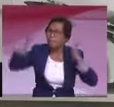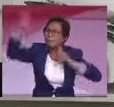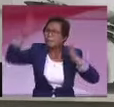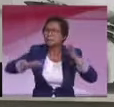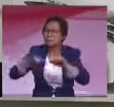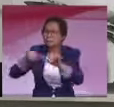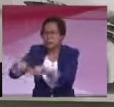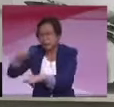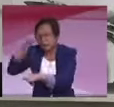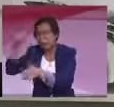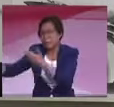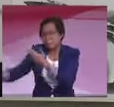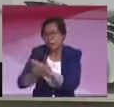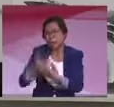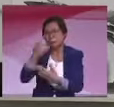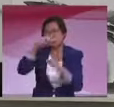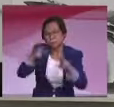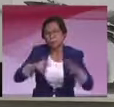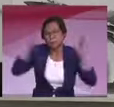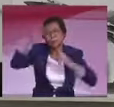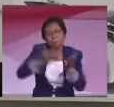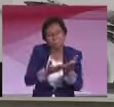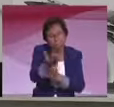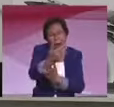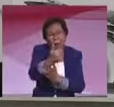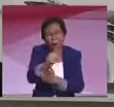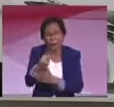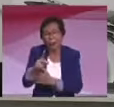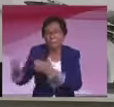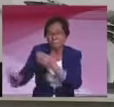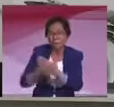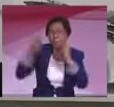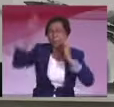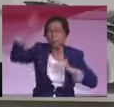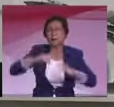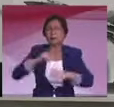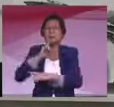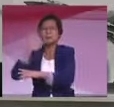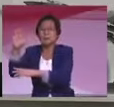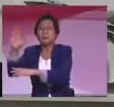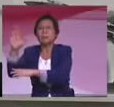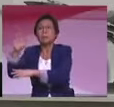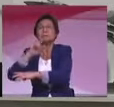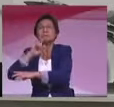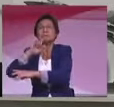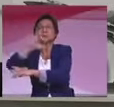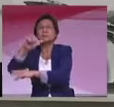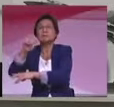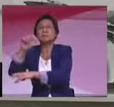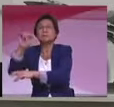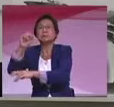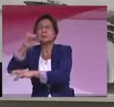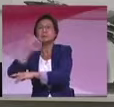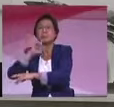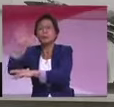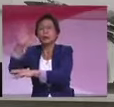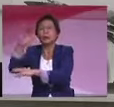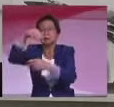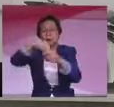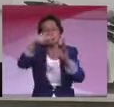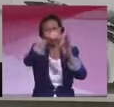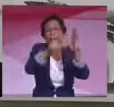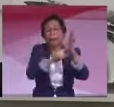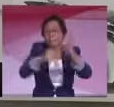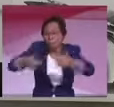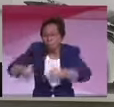berhak untuk balik ke negara kita, kerana ini adalah jaminan yang diberikan oleh perlembagaan kita. Dan dari segi akta